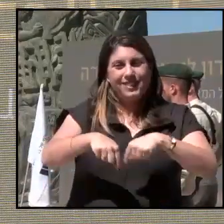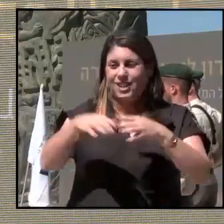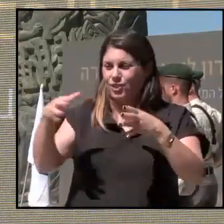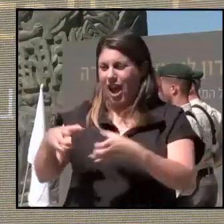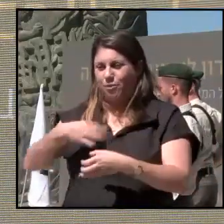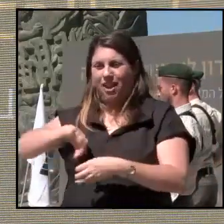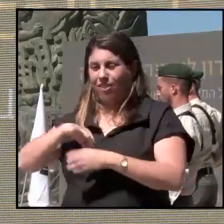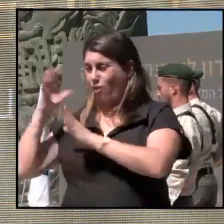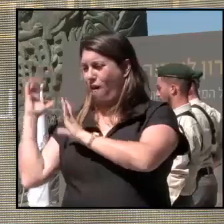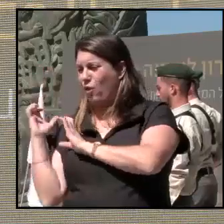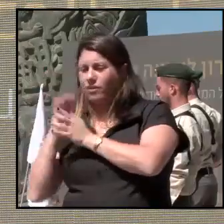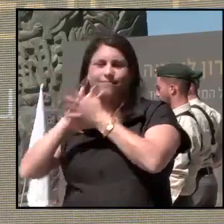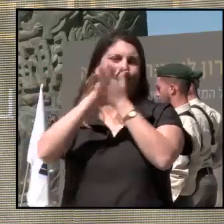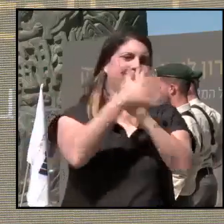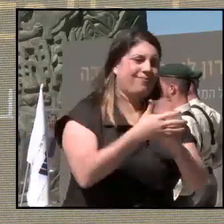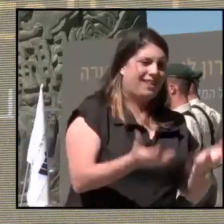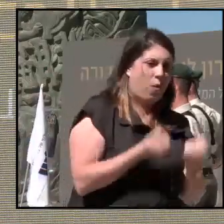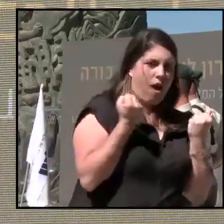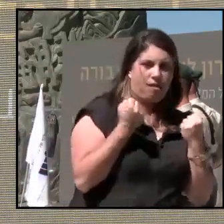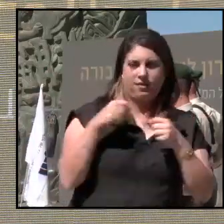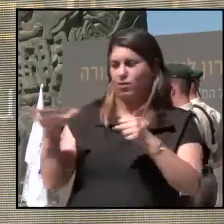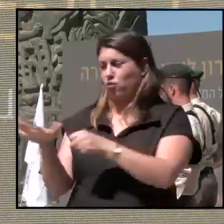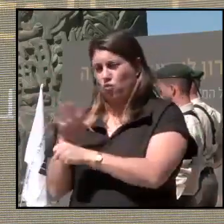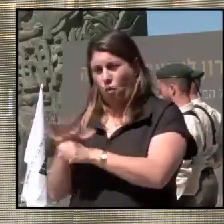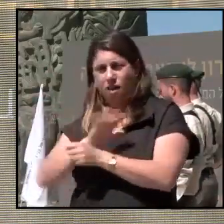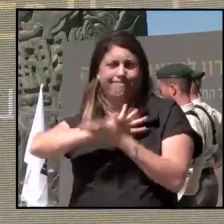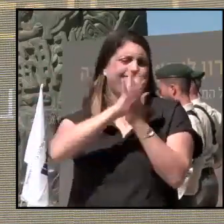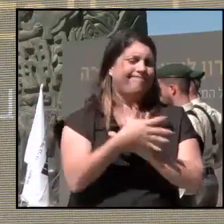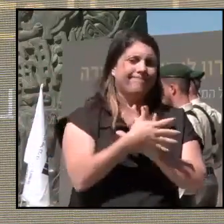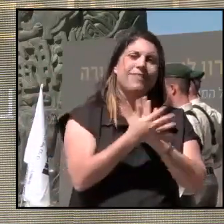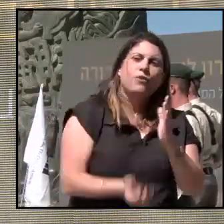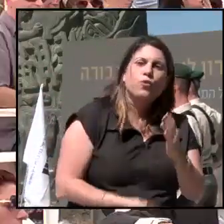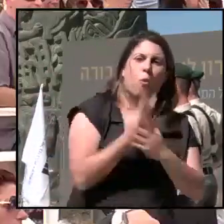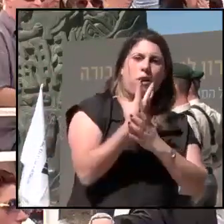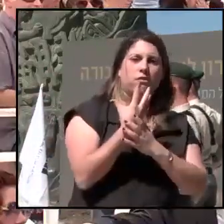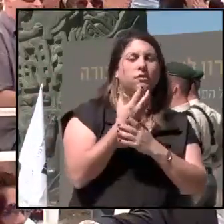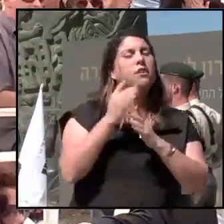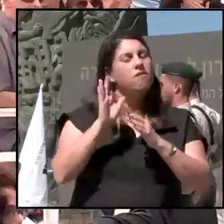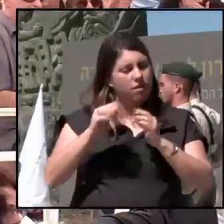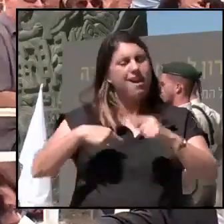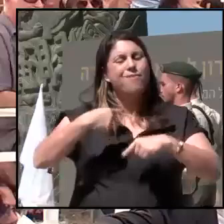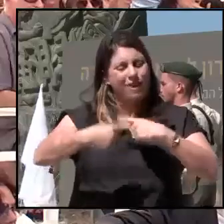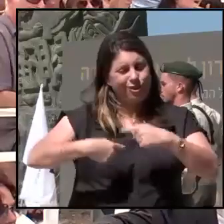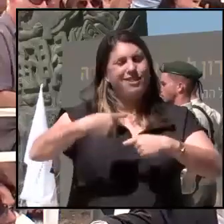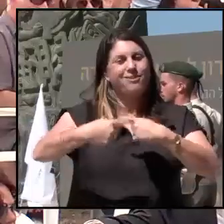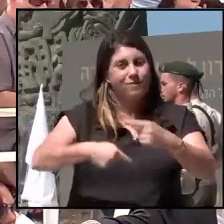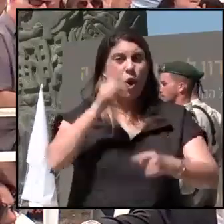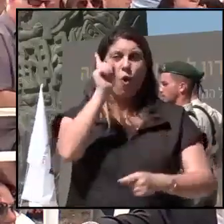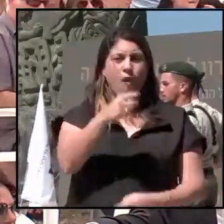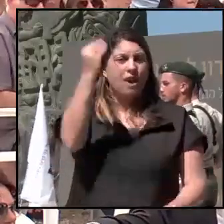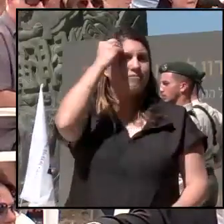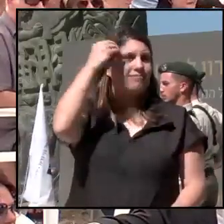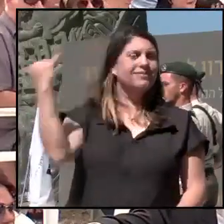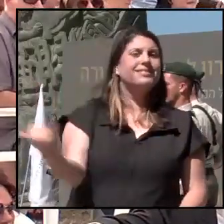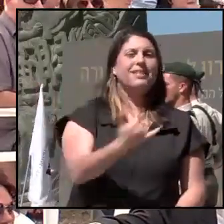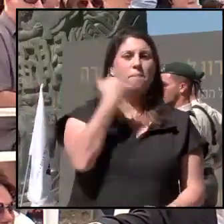מעבדות לגאולה, משואה לתקומה. אך גם בשנים אלו ולאורך הדורות כולם, חובה עלינו לזכור